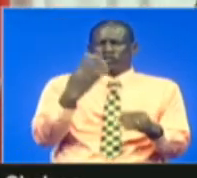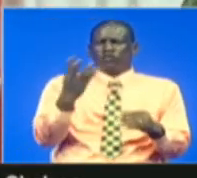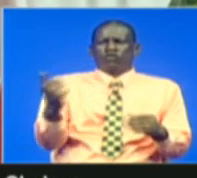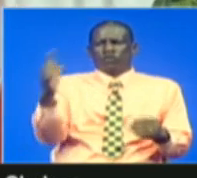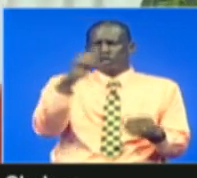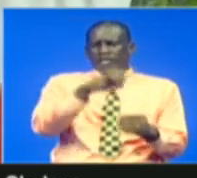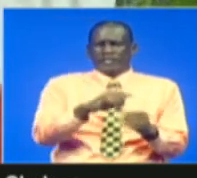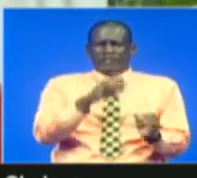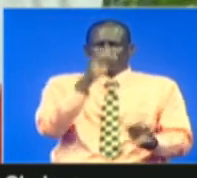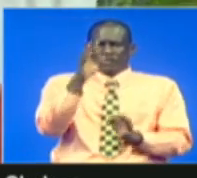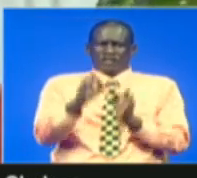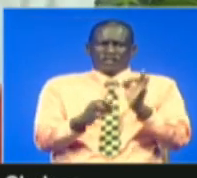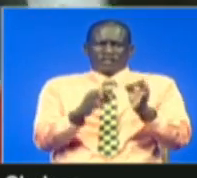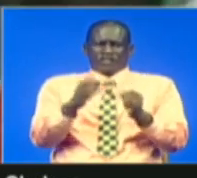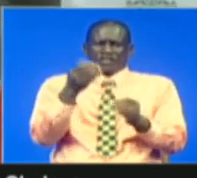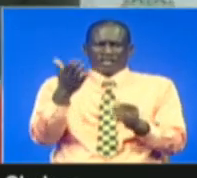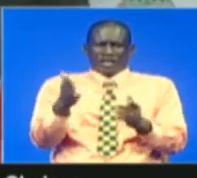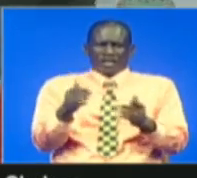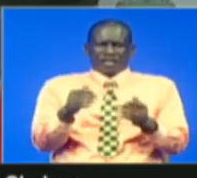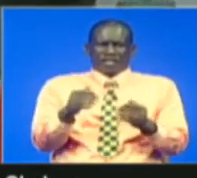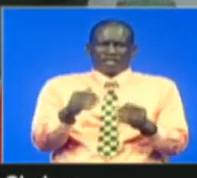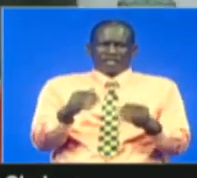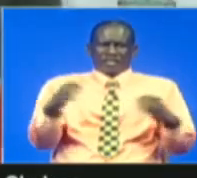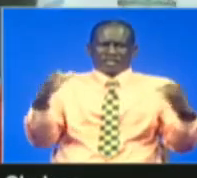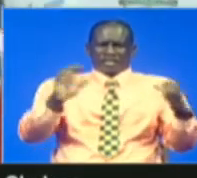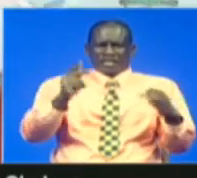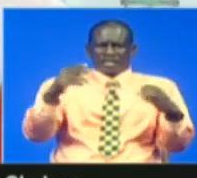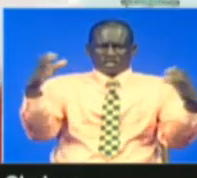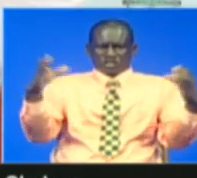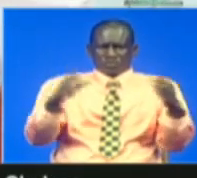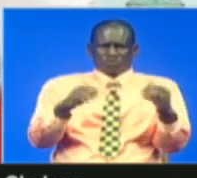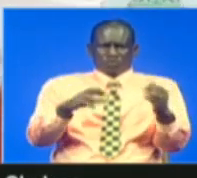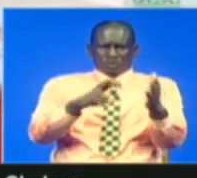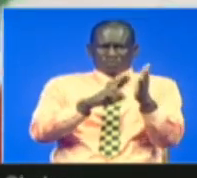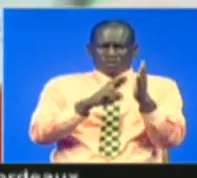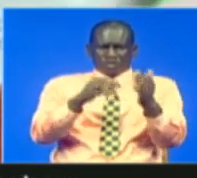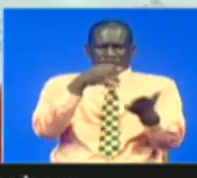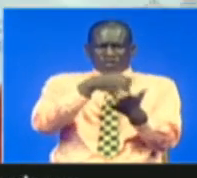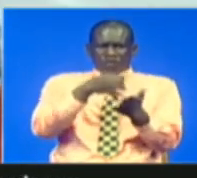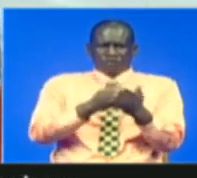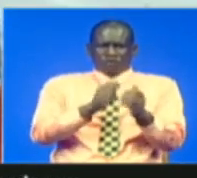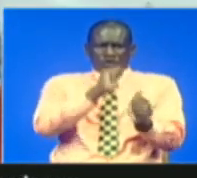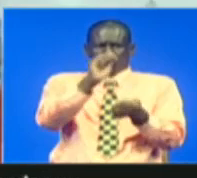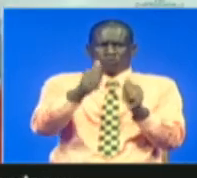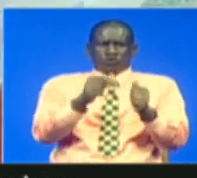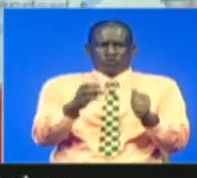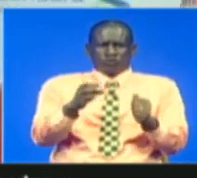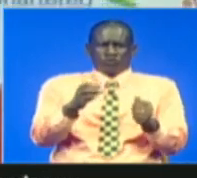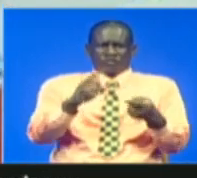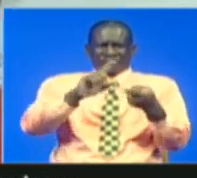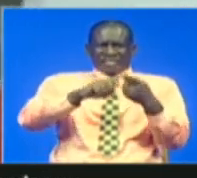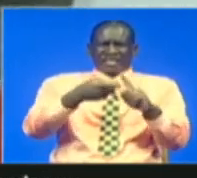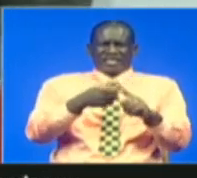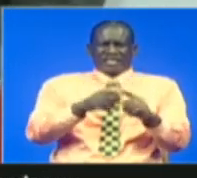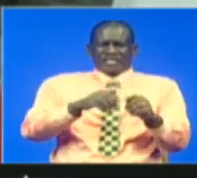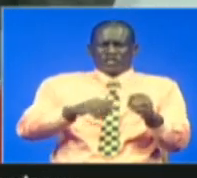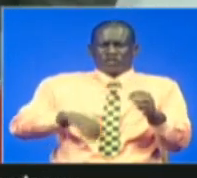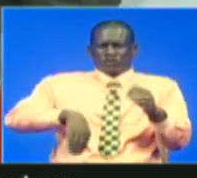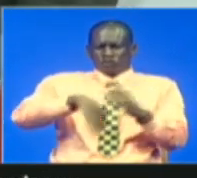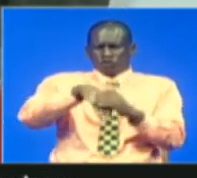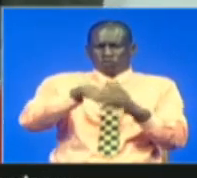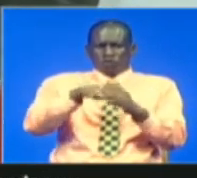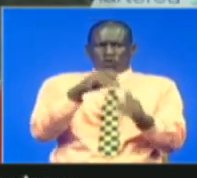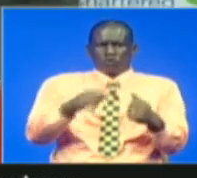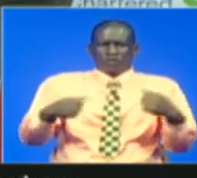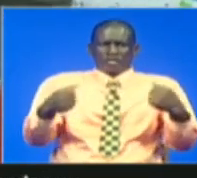Iwapo ama ikiwa huko Merseyside, timu ya Kenya itashiriki kinyang'anyiro cha kuwania kombe la Global Standard Chartered ambacho kitafanyika uwanja